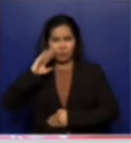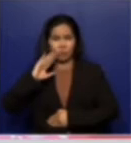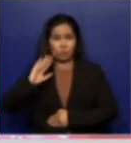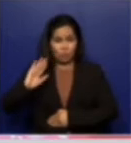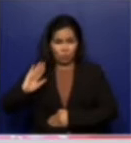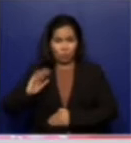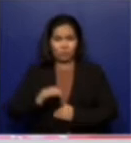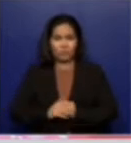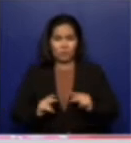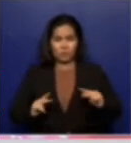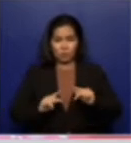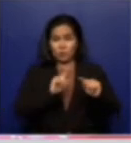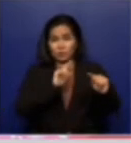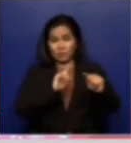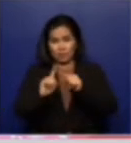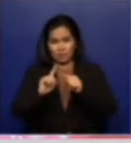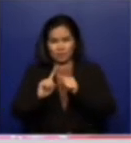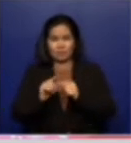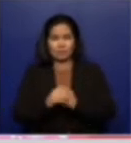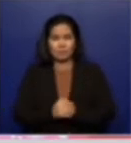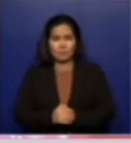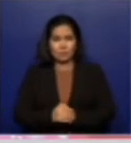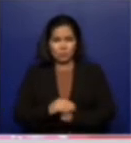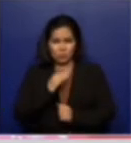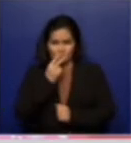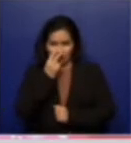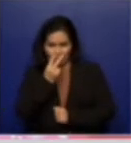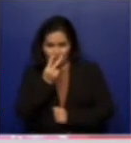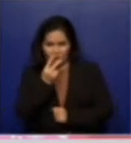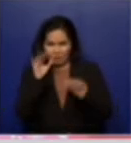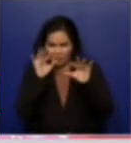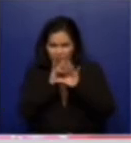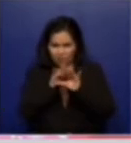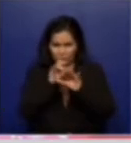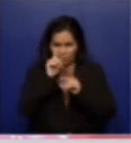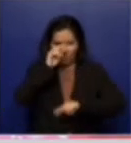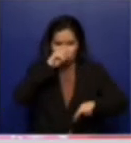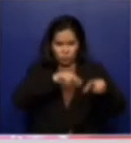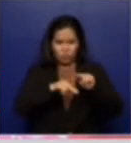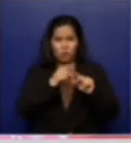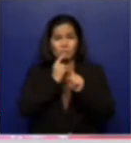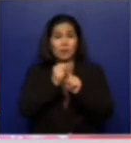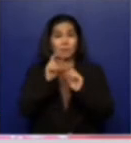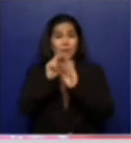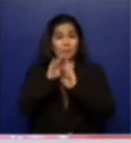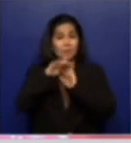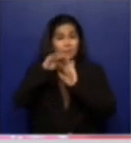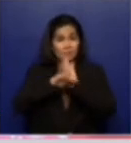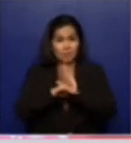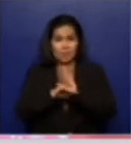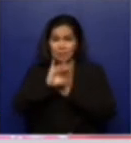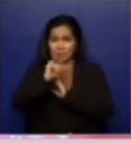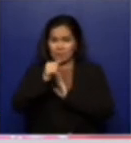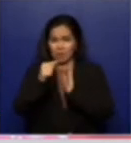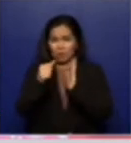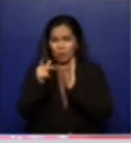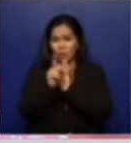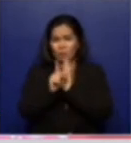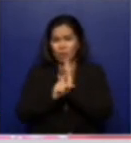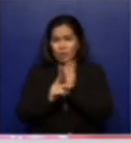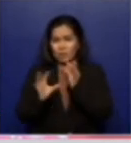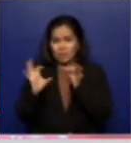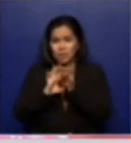หมและกระทรวงอื่นๆที่มีลักษณะที่คล้ายกันอาจนำไปสู่การแก้ไขกฎหมายที่เกี่ยวข้องหลายฉ